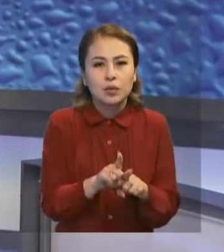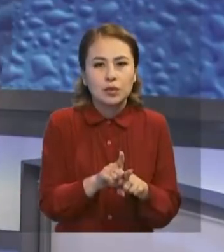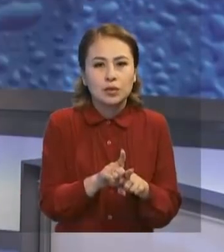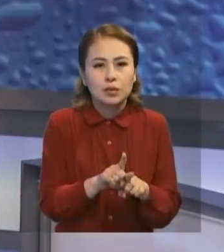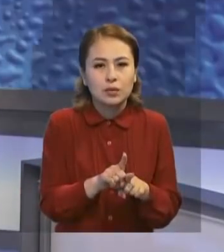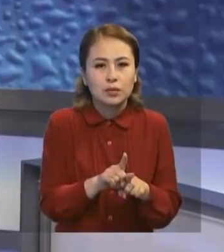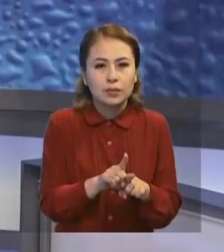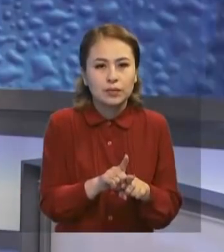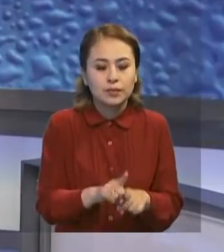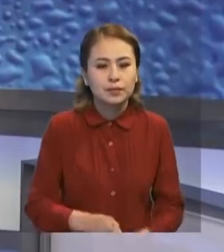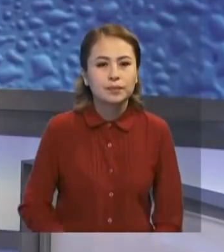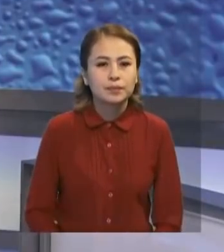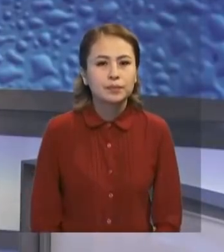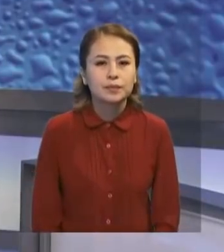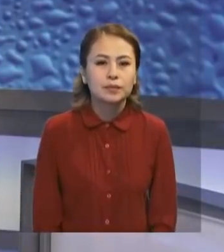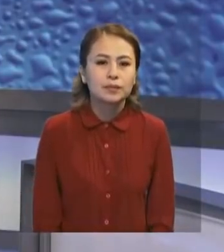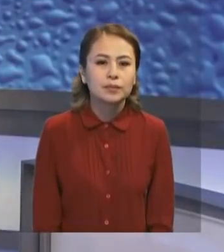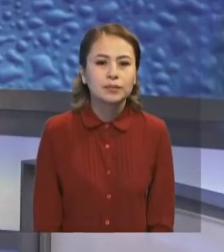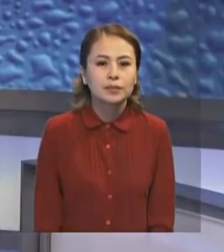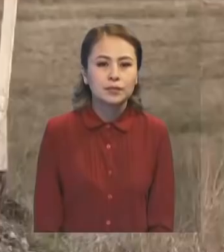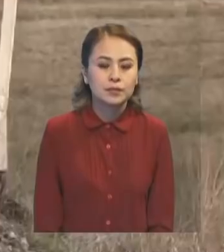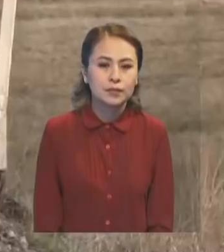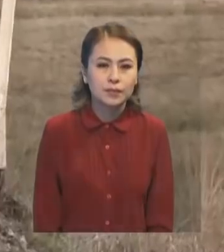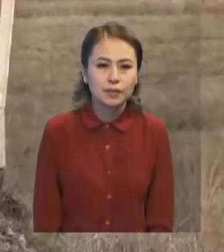амал жоқ. Әріптесім Самат Қайырденұлы әңгімелесін.